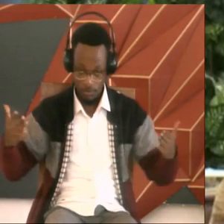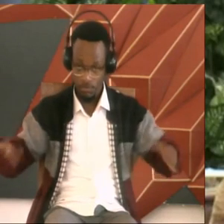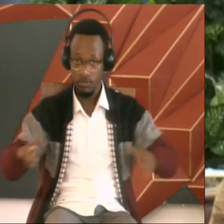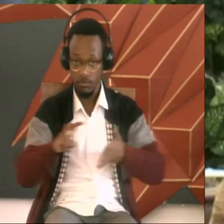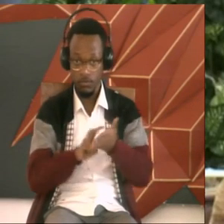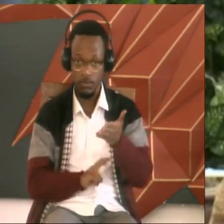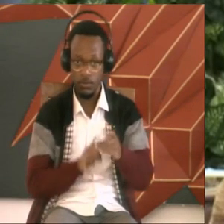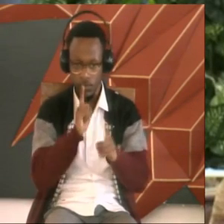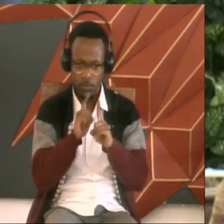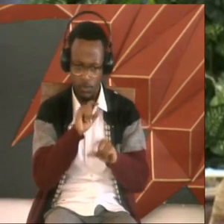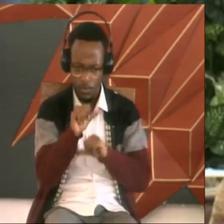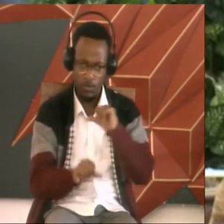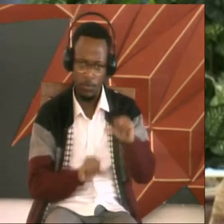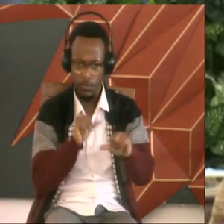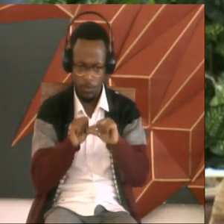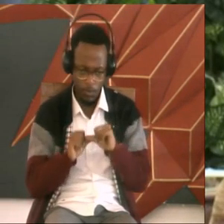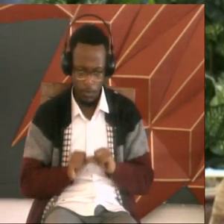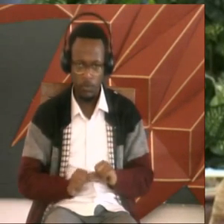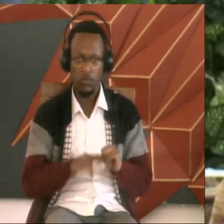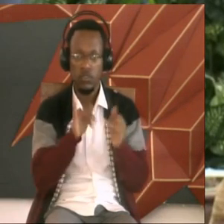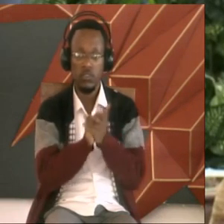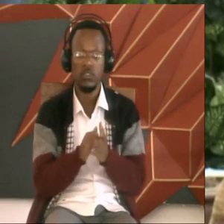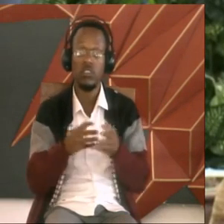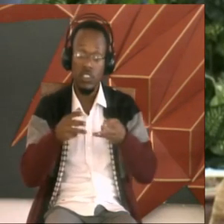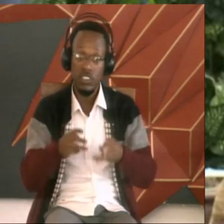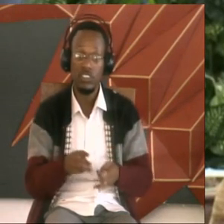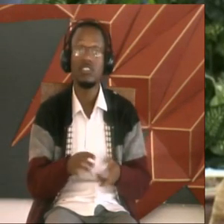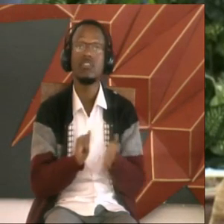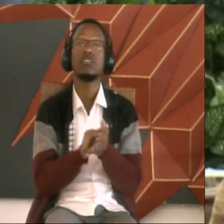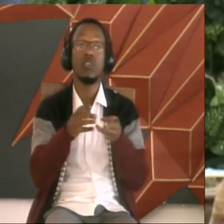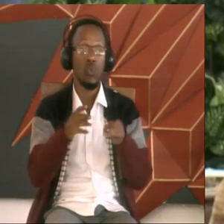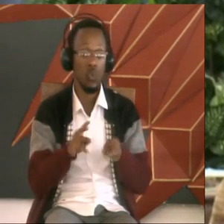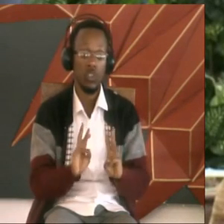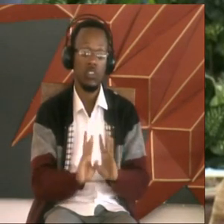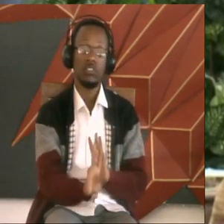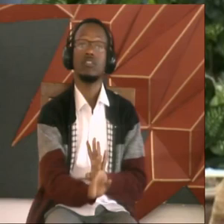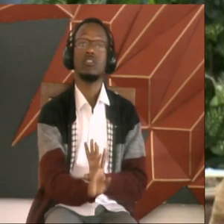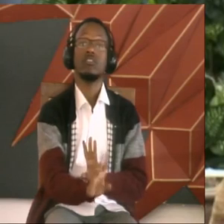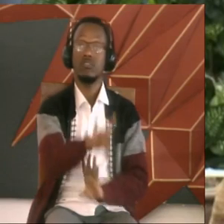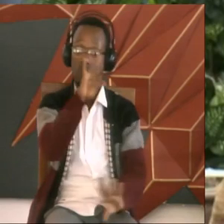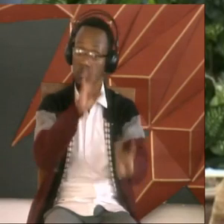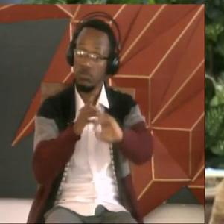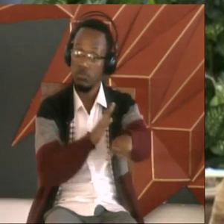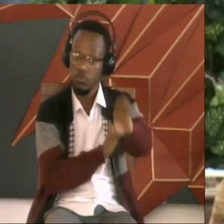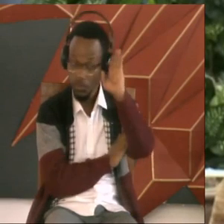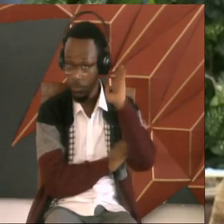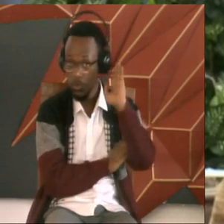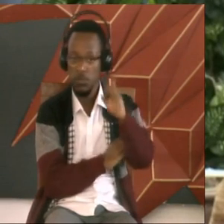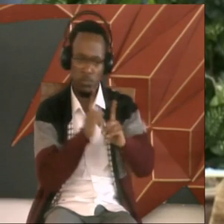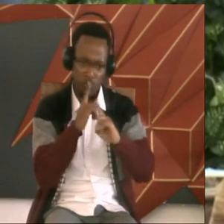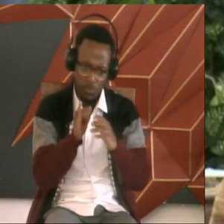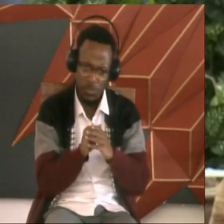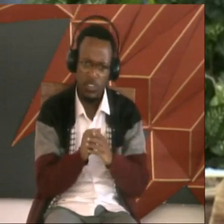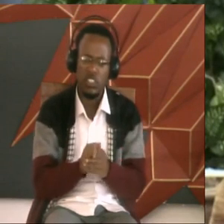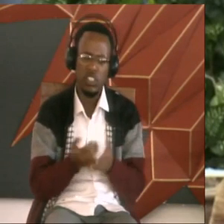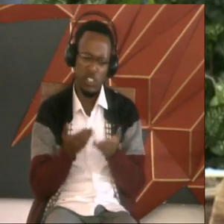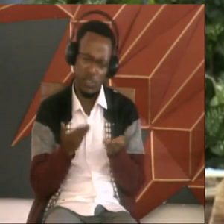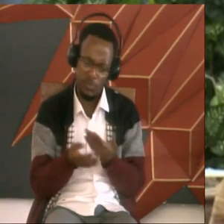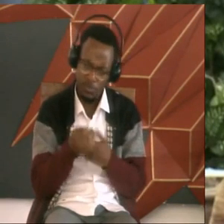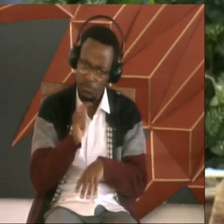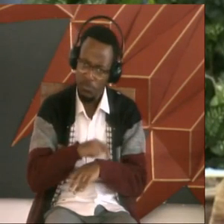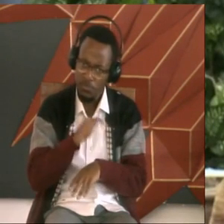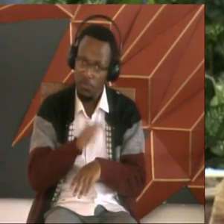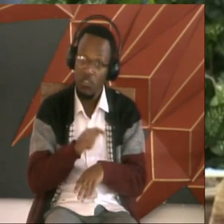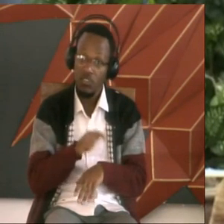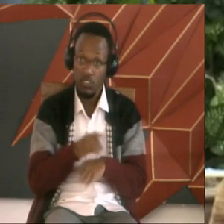bijyanye rwose ko ari uguhitamo k'ubuntu bw'Imana, ngo haracyari muri iki gihe cyacu,